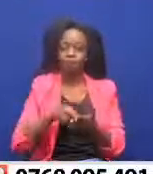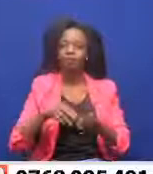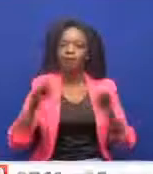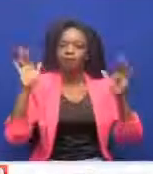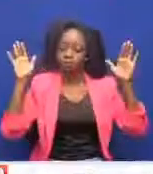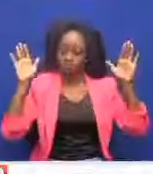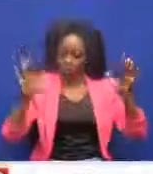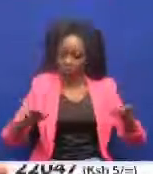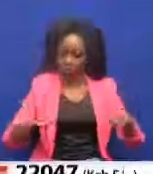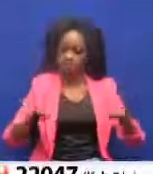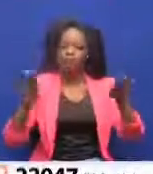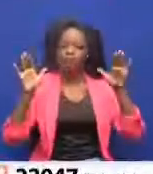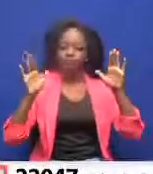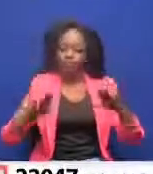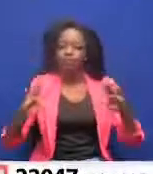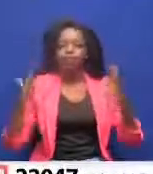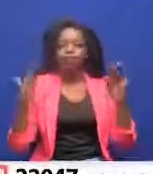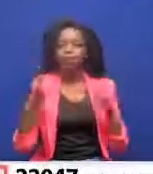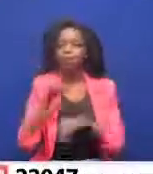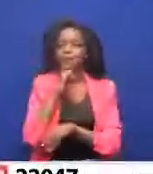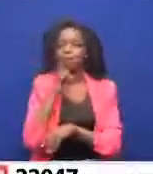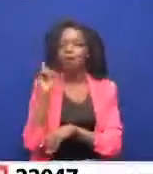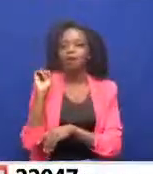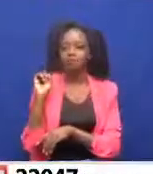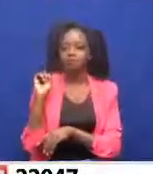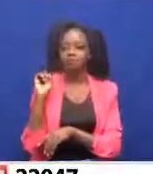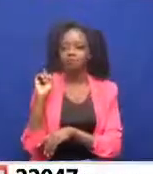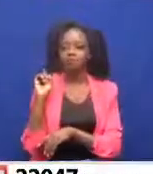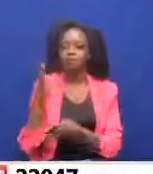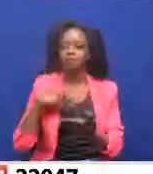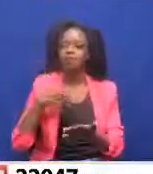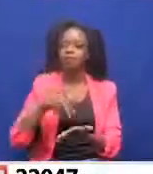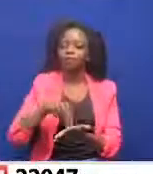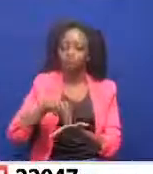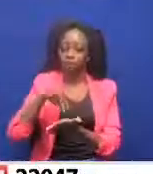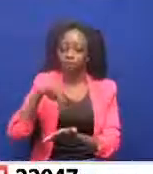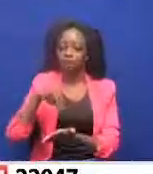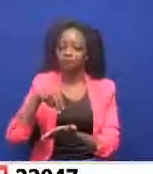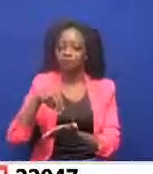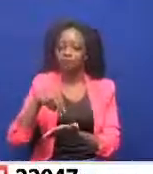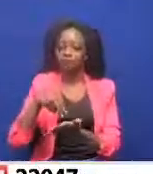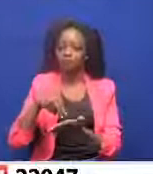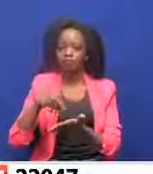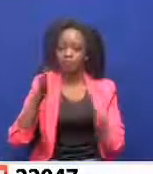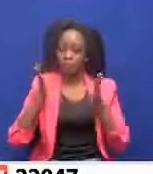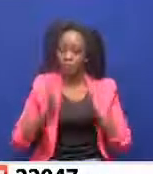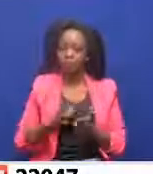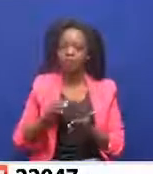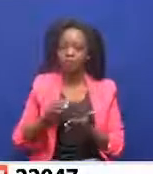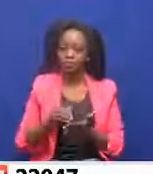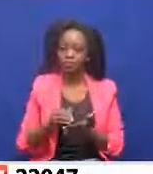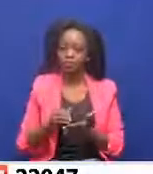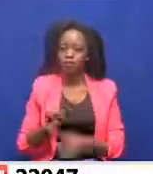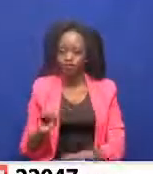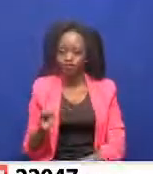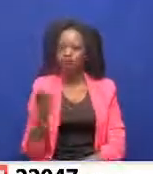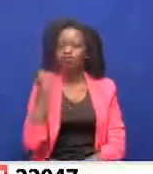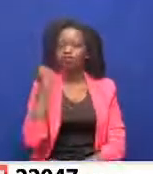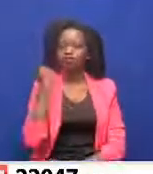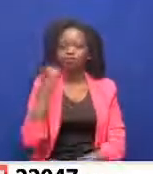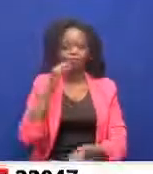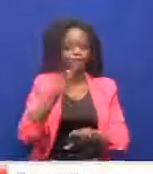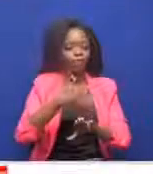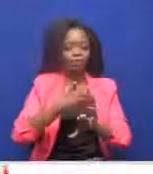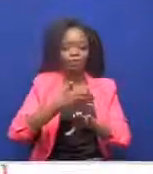walisimama. Mechi ijaanza, pande wa Yanga wote walisimama. Nikasimamishwa kwanza, wakaimba wimbo